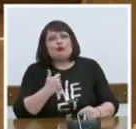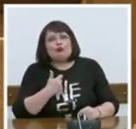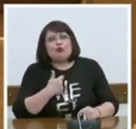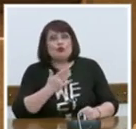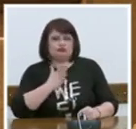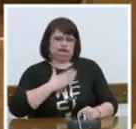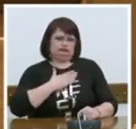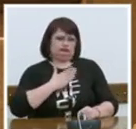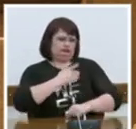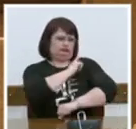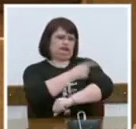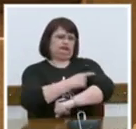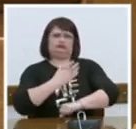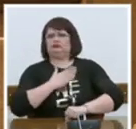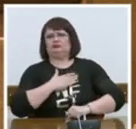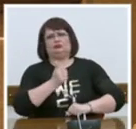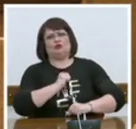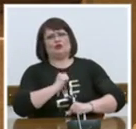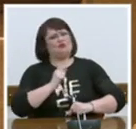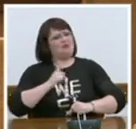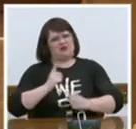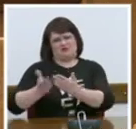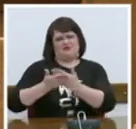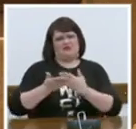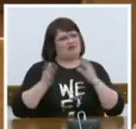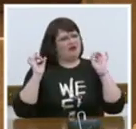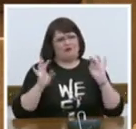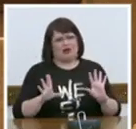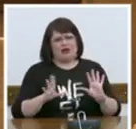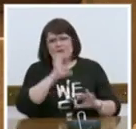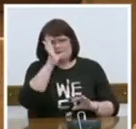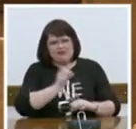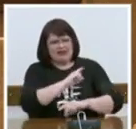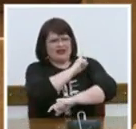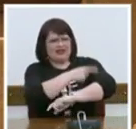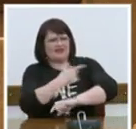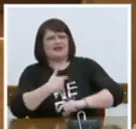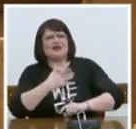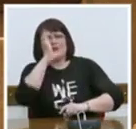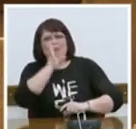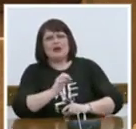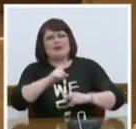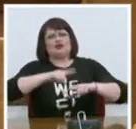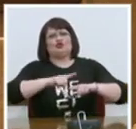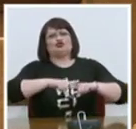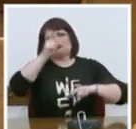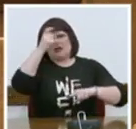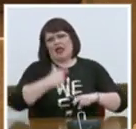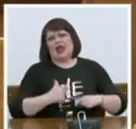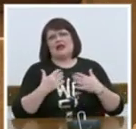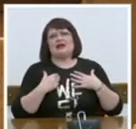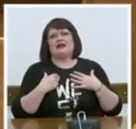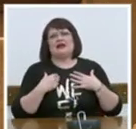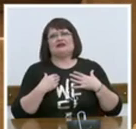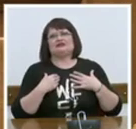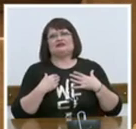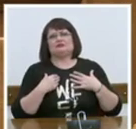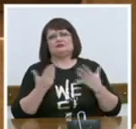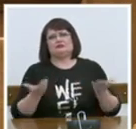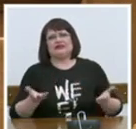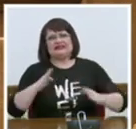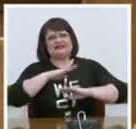δυνάμεις. Και αυτό σημαίνει δυνάμεις πραγματικών Ελλήνων. Δεν νοείται να έχει καταργηθεί το γένος ως κριτήριο εισόδου στις